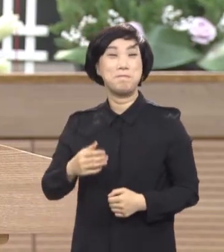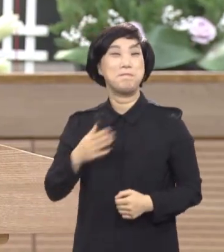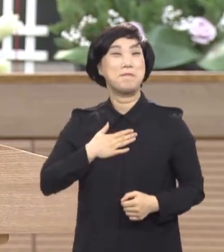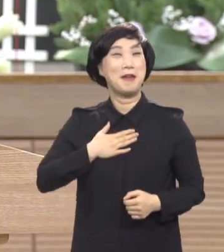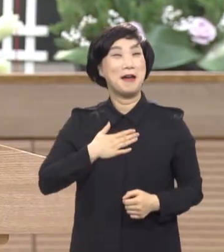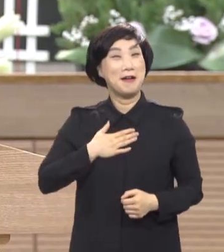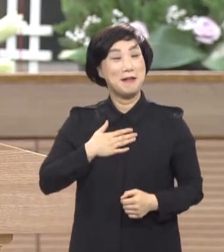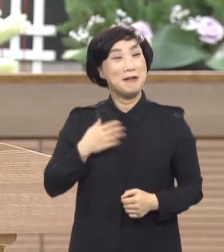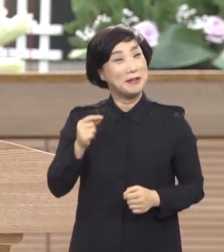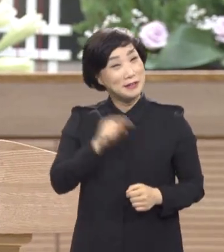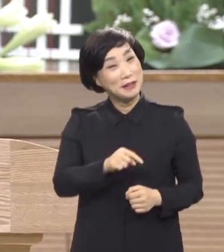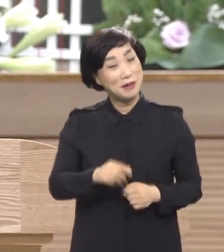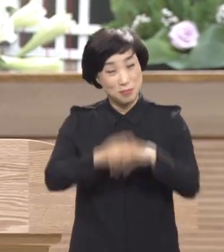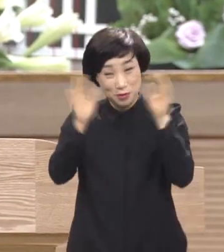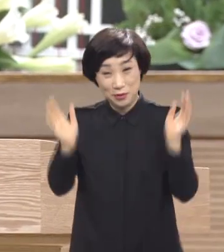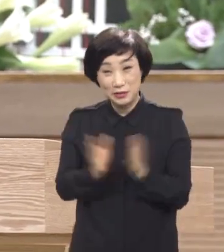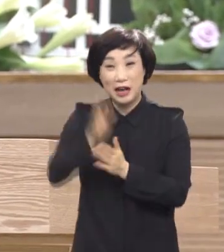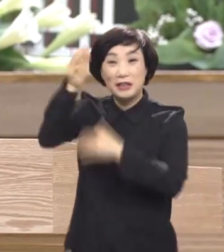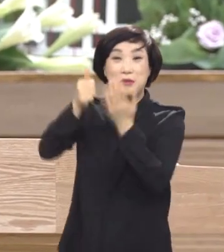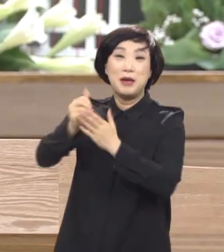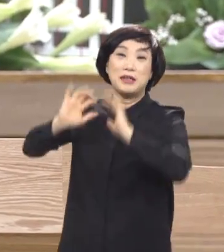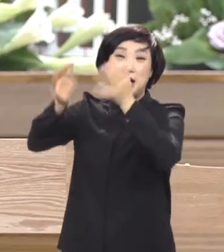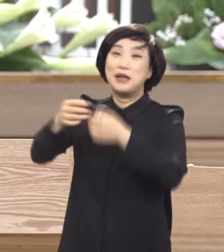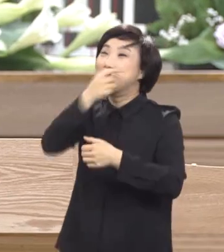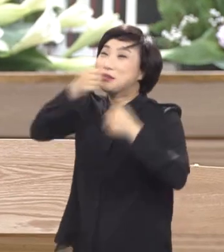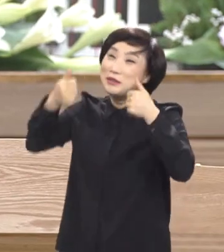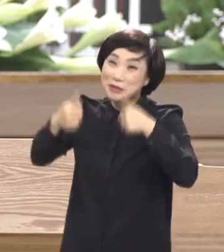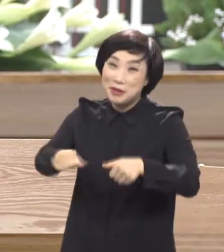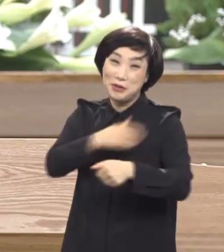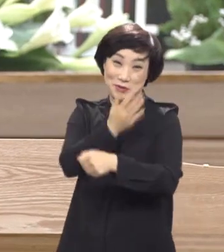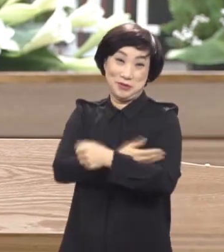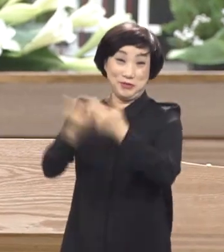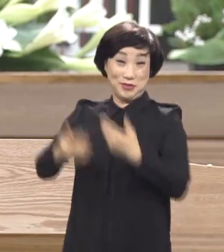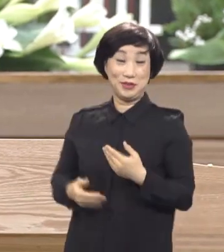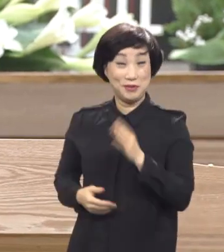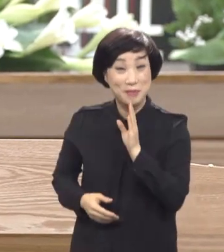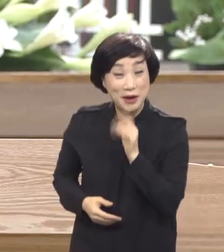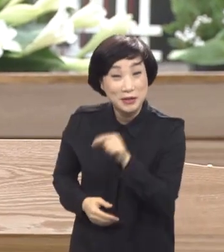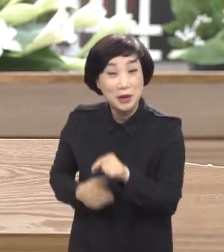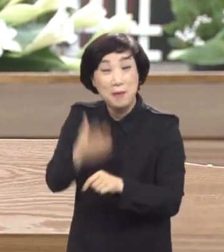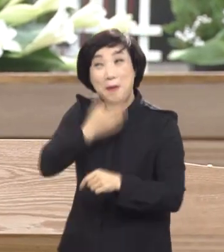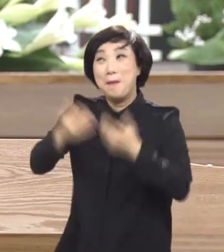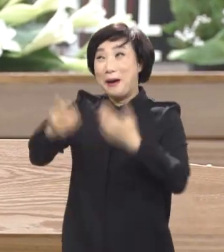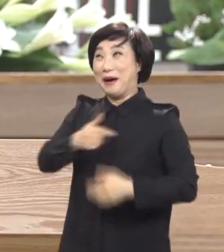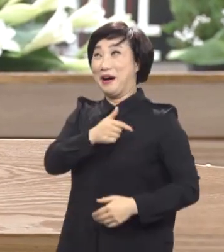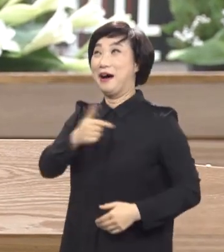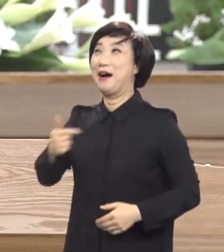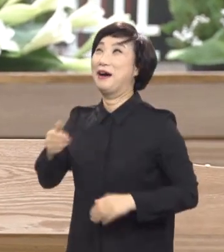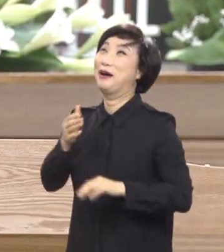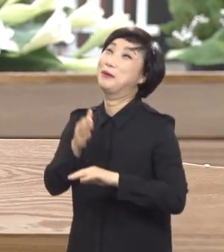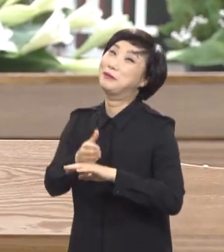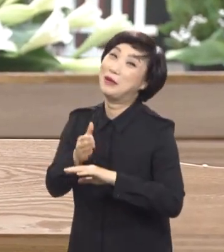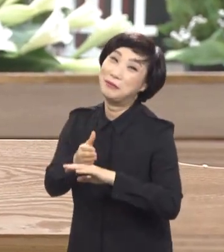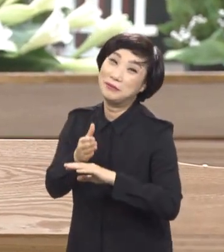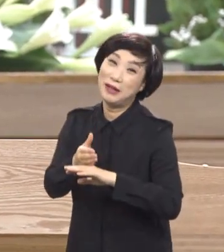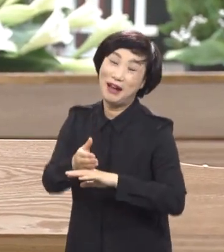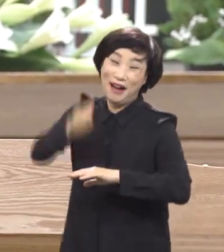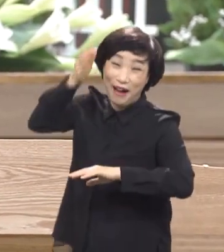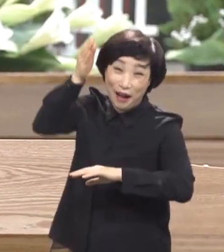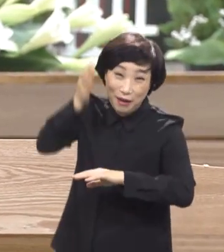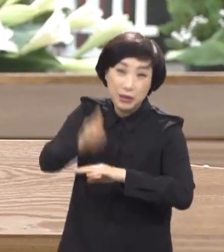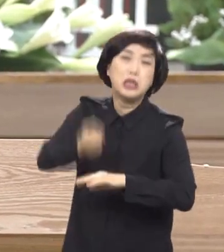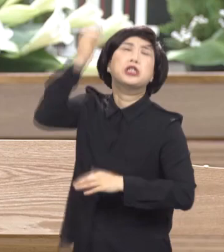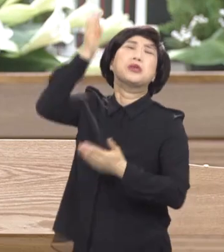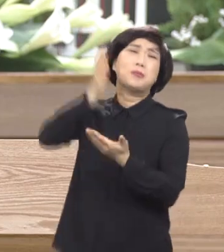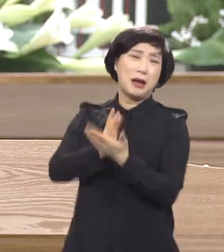변화 우리의 모든 하늘에 주신 시민증 우린 어마어마한 축복이 있으니 감사합니다 감사를